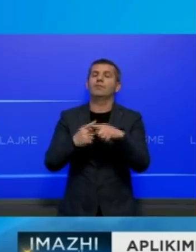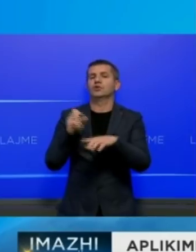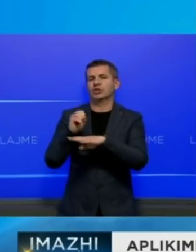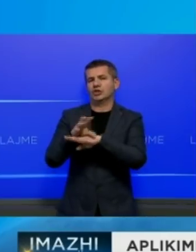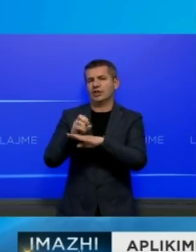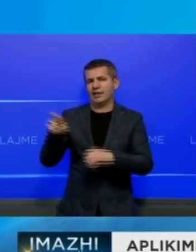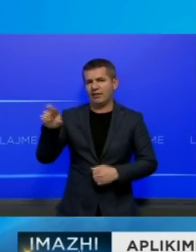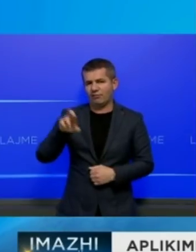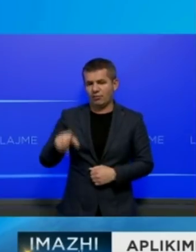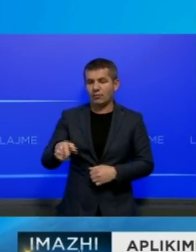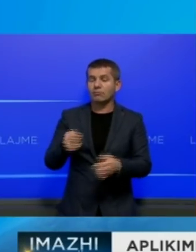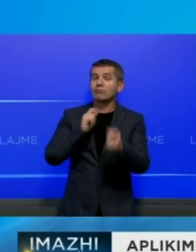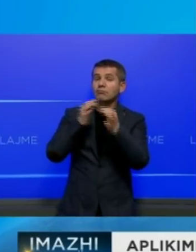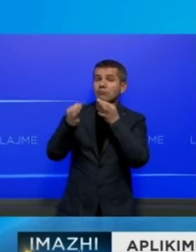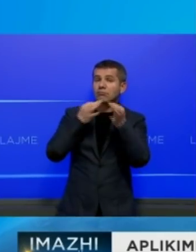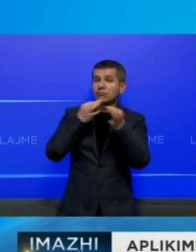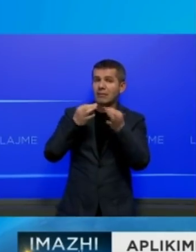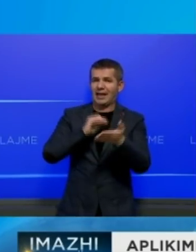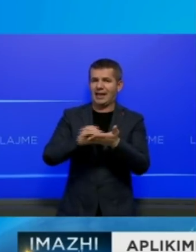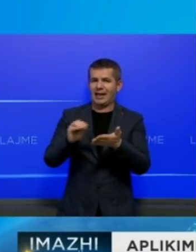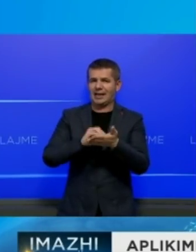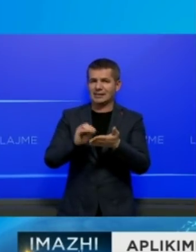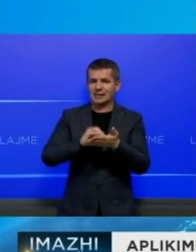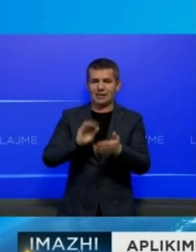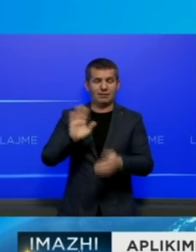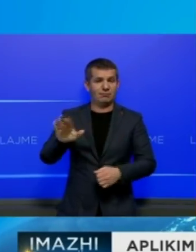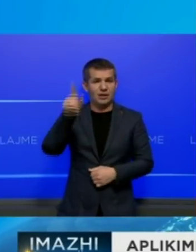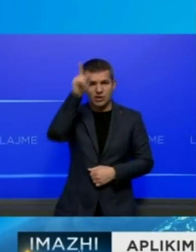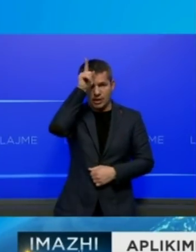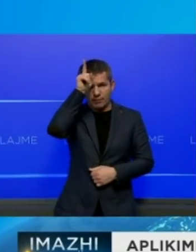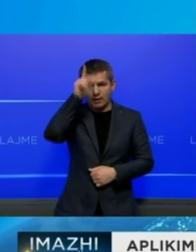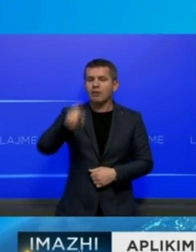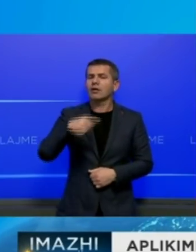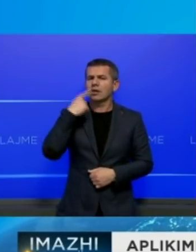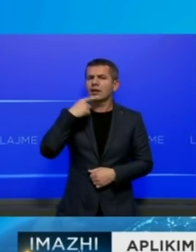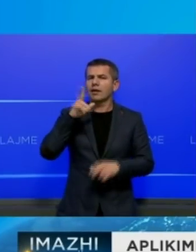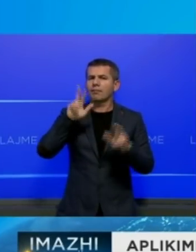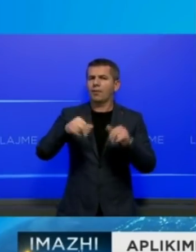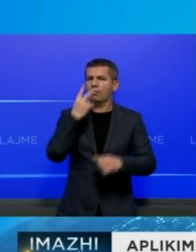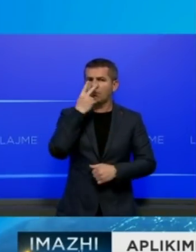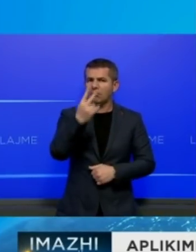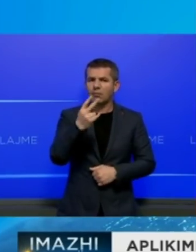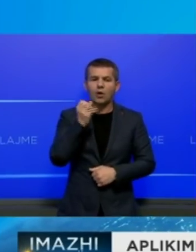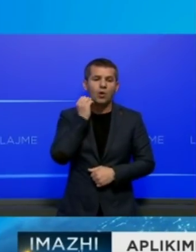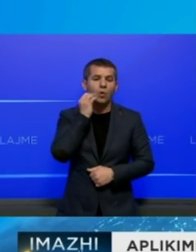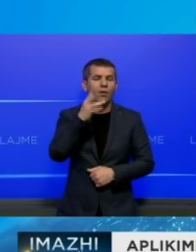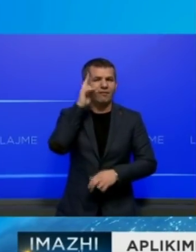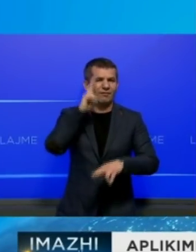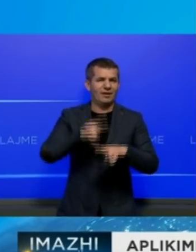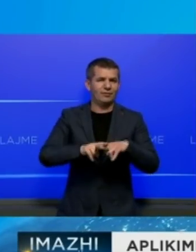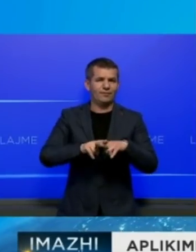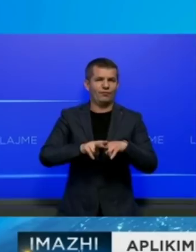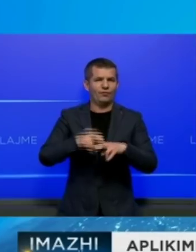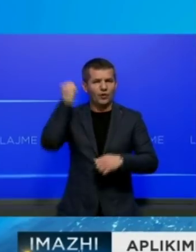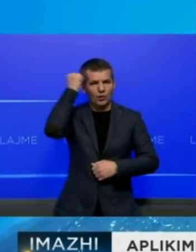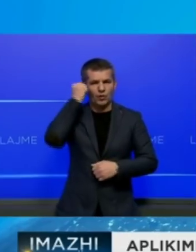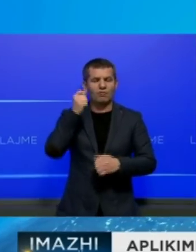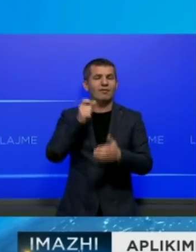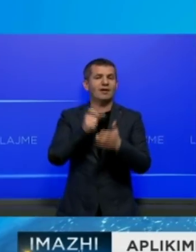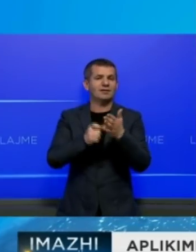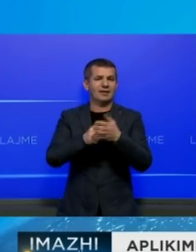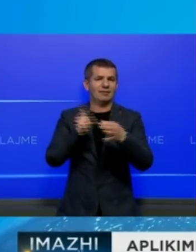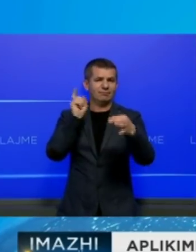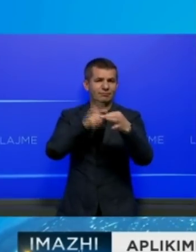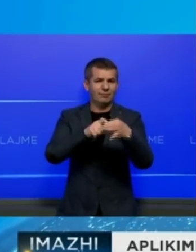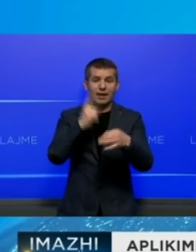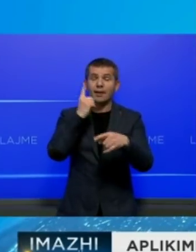Në një intervistë për Frankfurter Allgemeine Zeitung, ai ka thënë se mbetet të shihet se kur do të vendos Kosova për aplikim dhe se pranimi